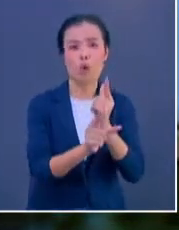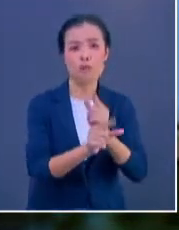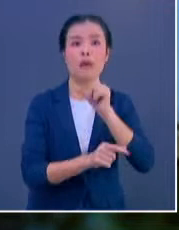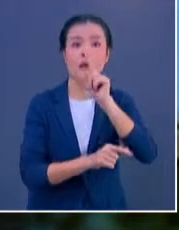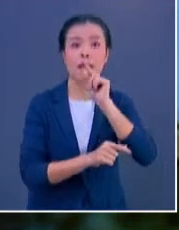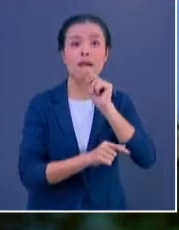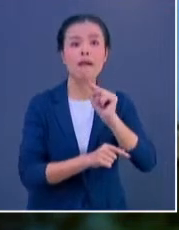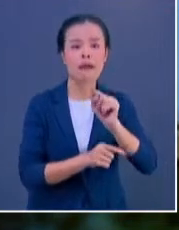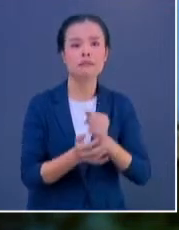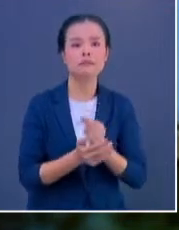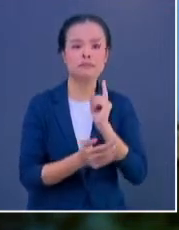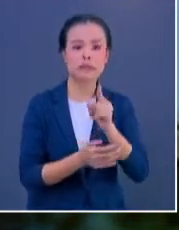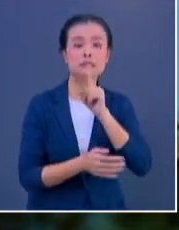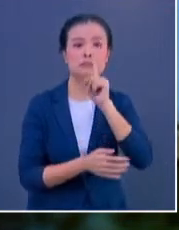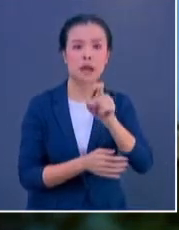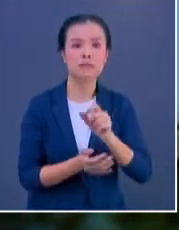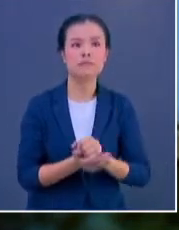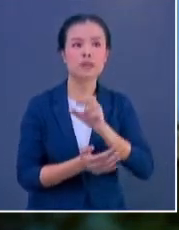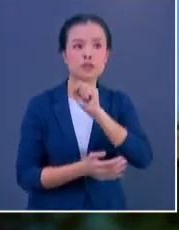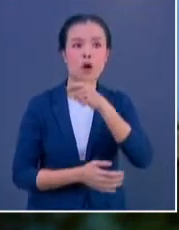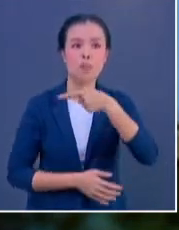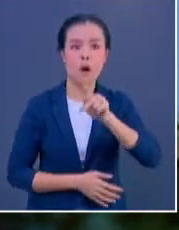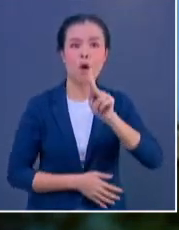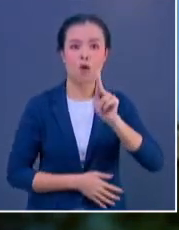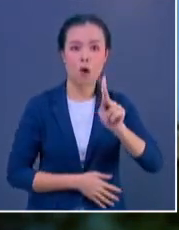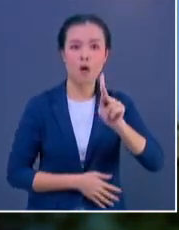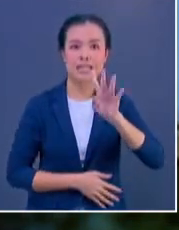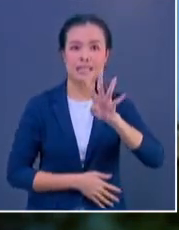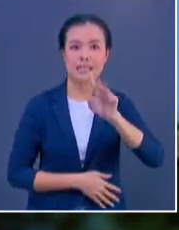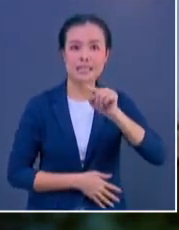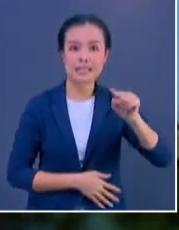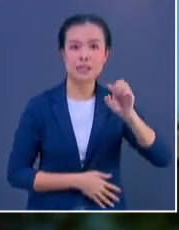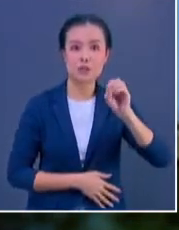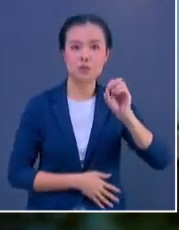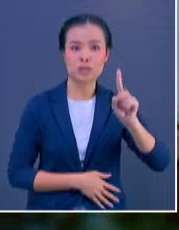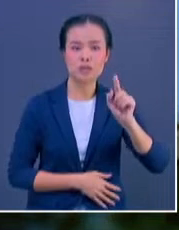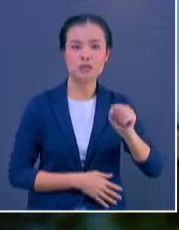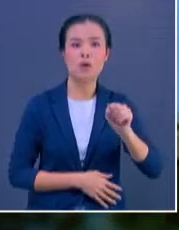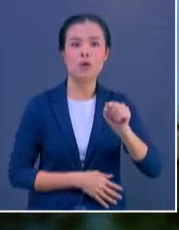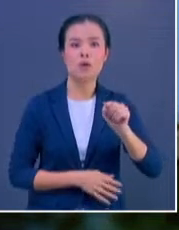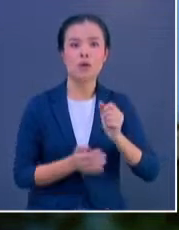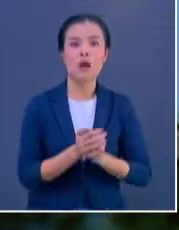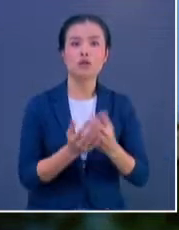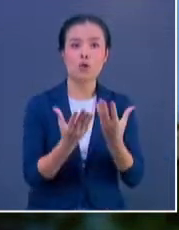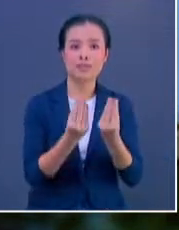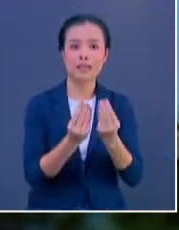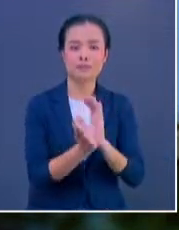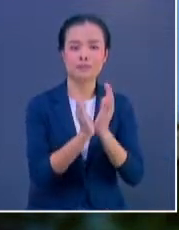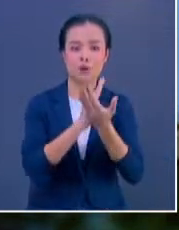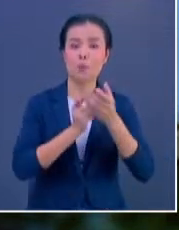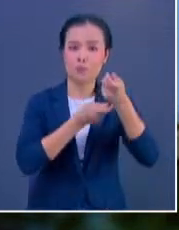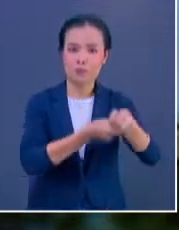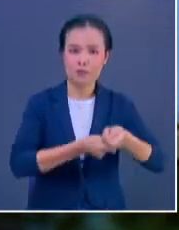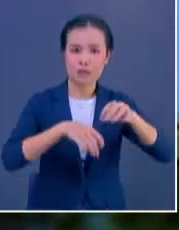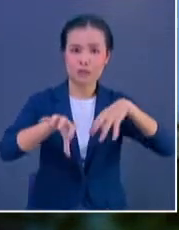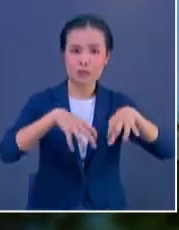อนนี้คำถามก็คือว่าจริงๆแล้วที่ดินสปก. 4/01หรือว่าชื่อเต็มๆก็คือที่ดินสำนักงานการปฏิรูปที่ดินเพื่อการเกษตรมันถูกจัด